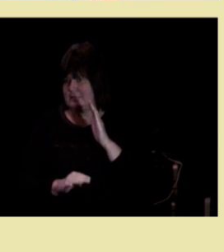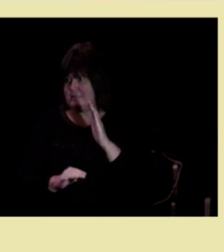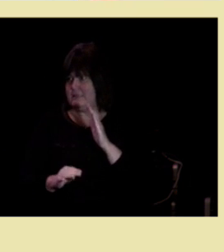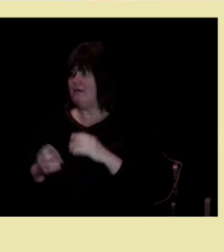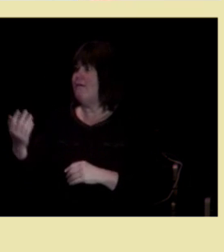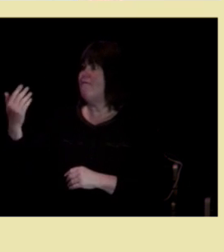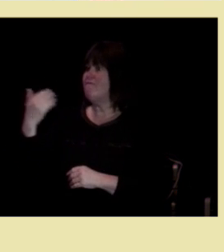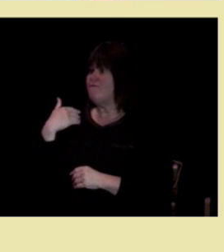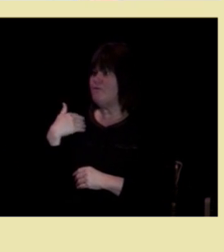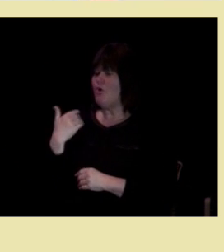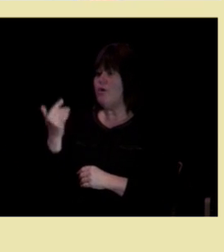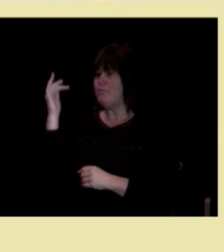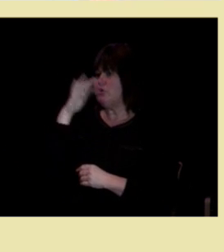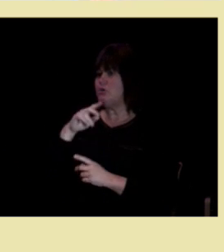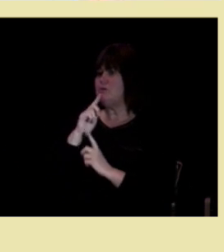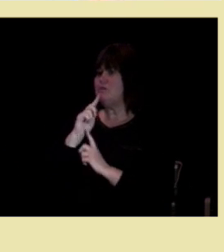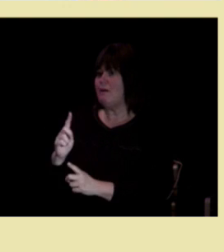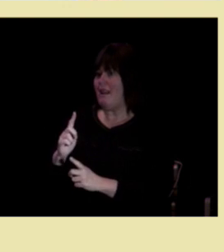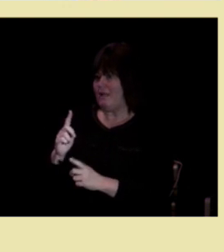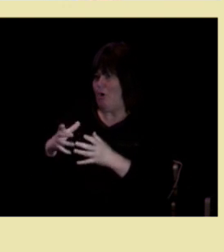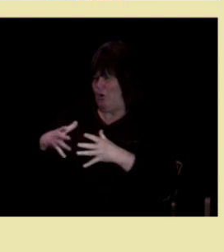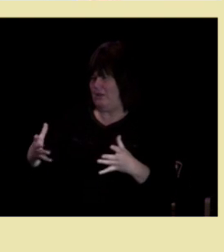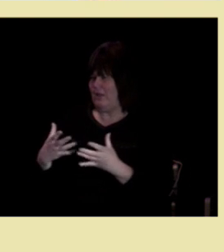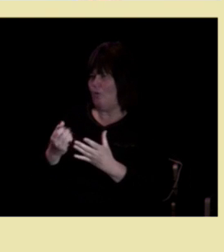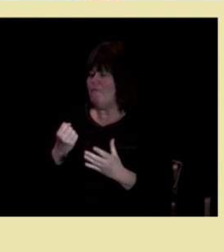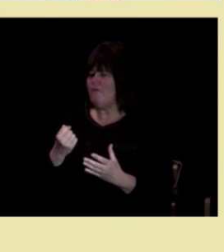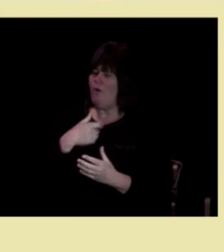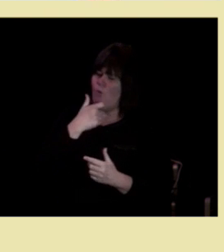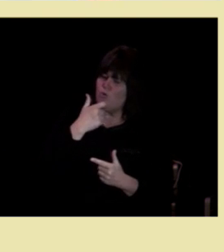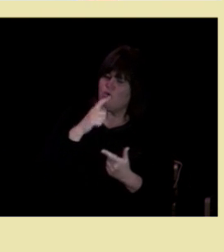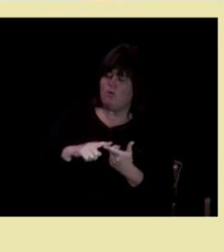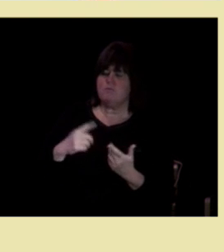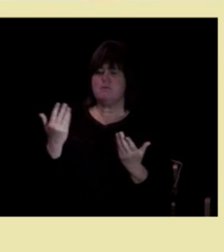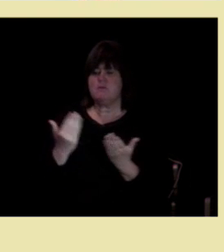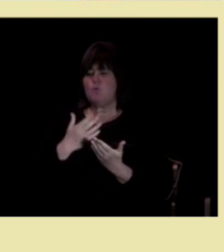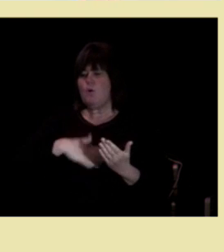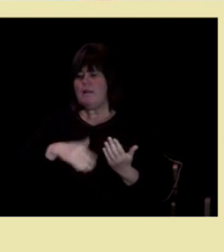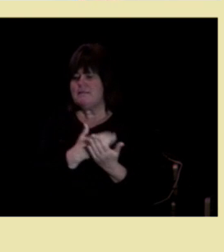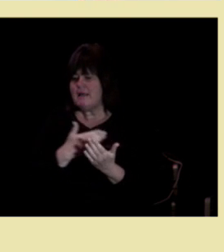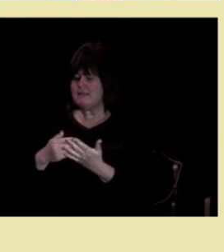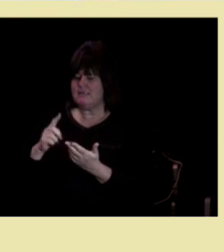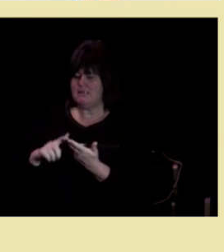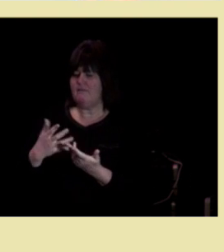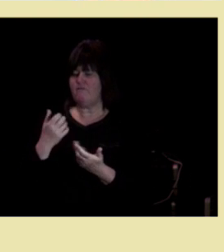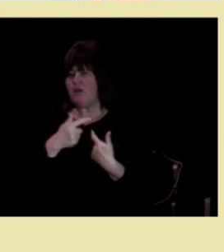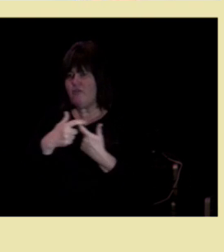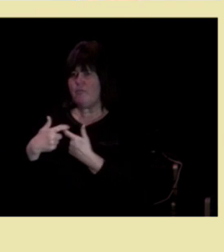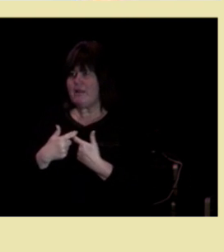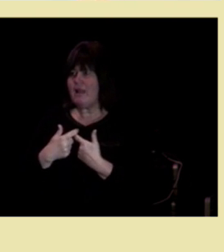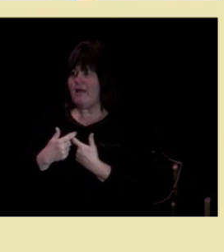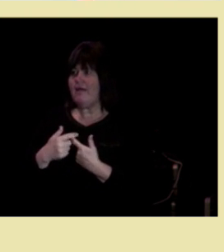barnevernet kom fra ungdom, kom fra skolehelsetjenesten, kom fra familien. Nå har vi fått